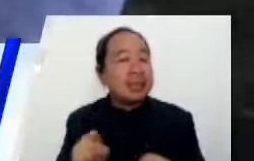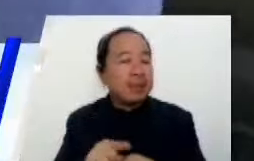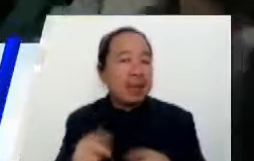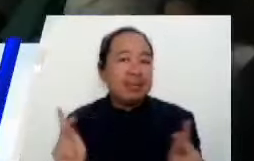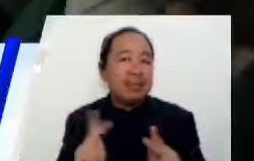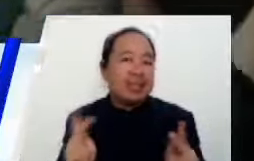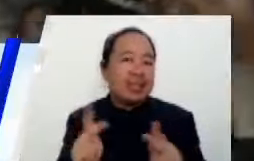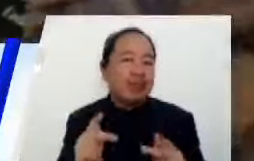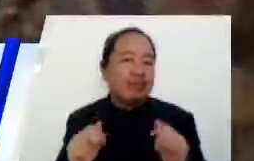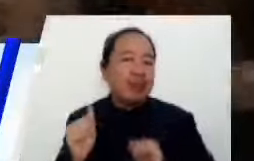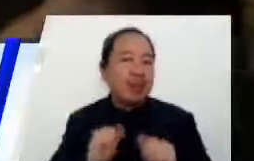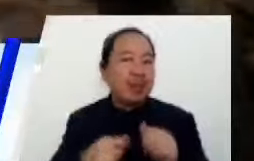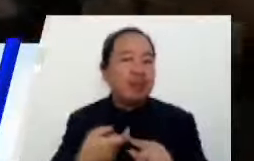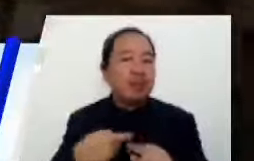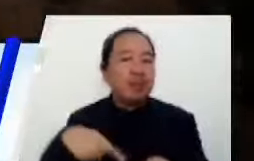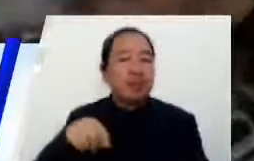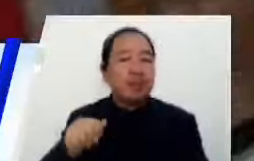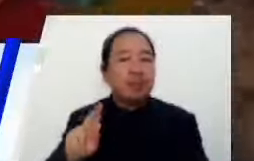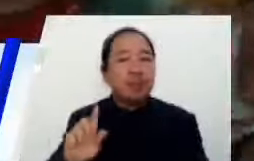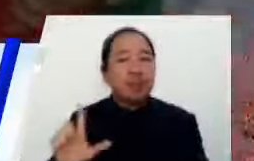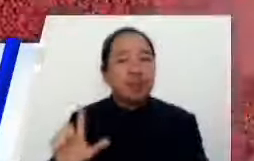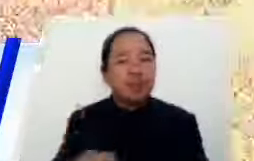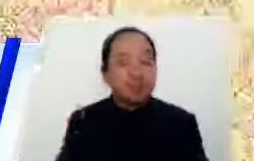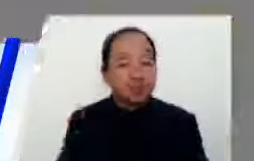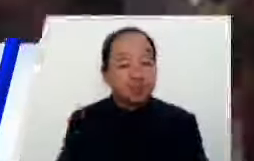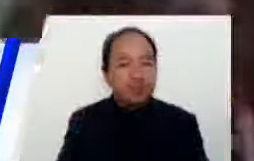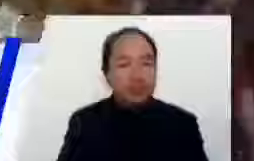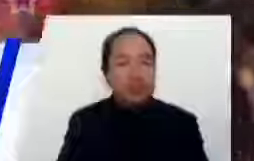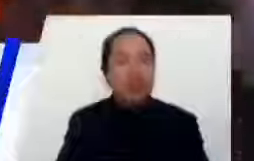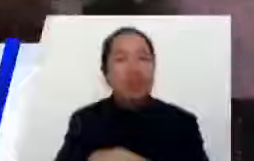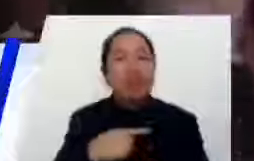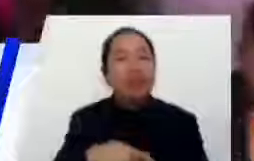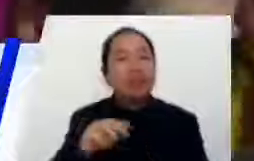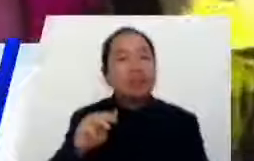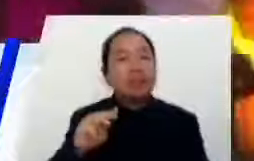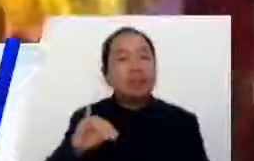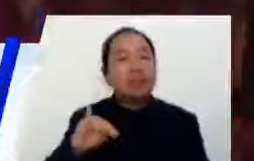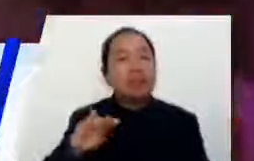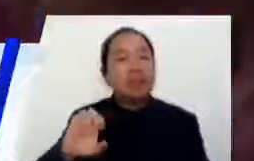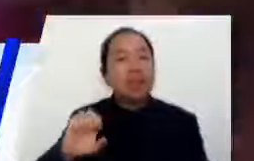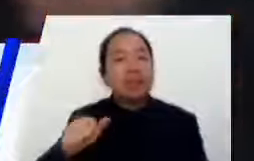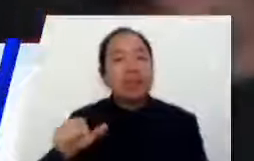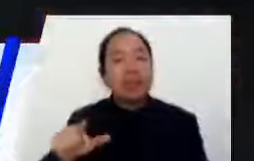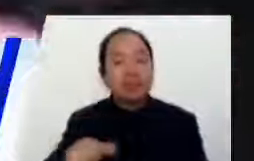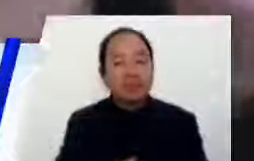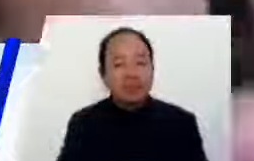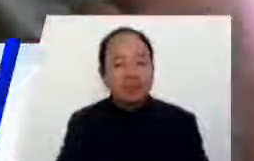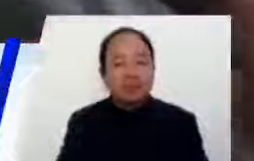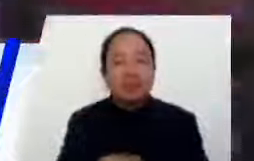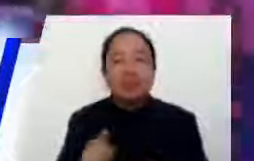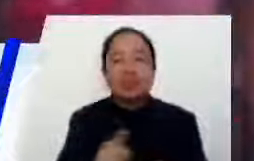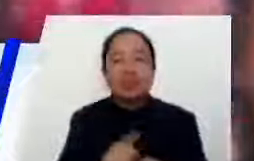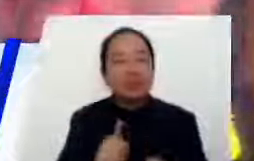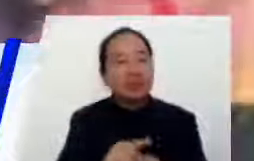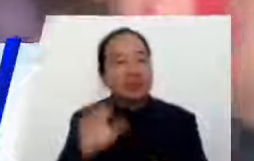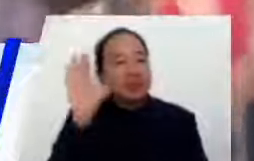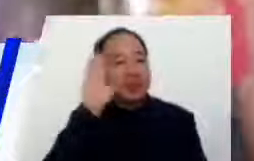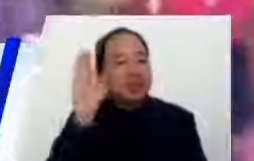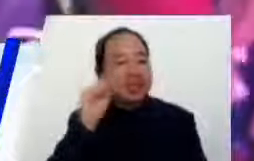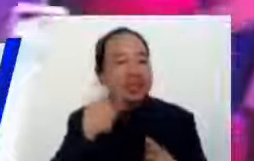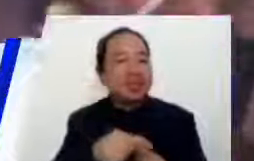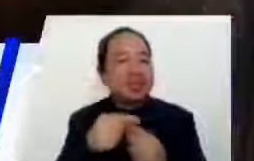Salas at Michael Sager. Naging extra special naman para sa mga taga-Kandon ni